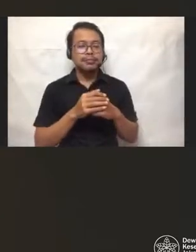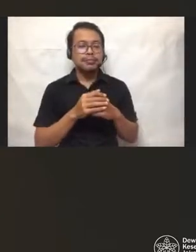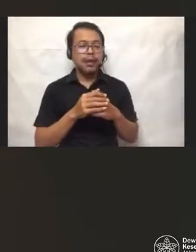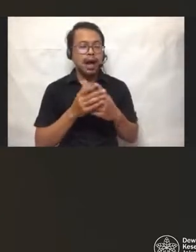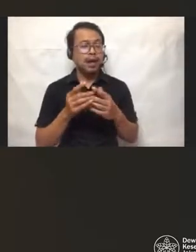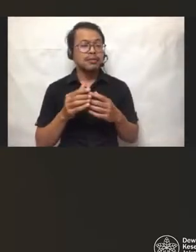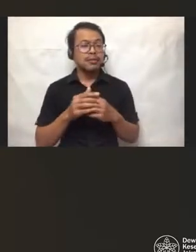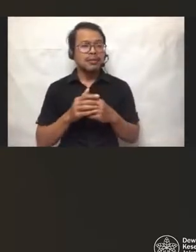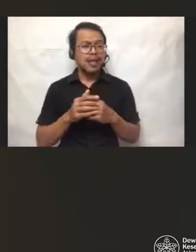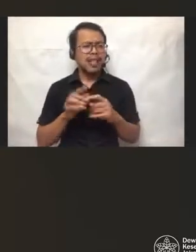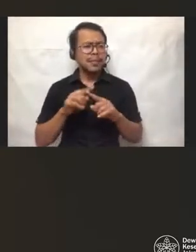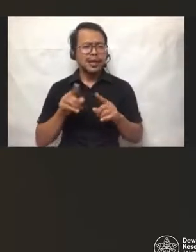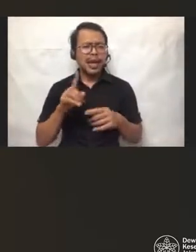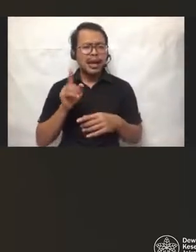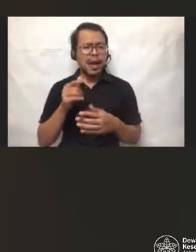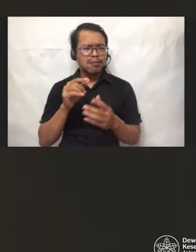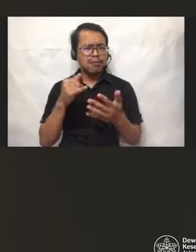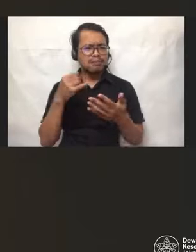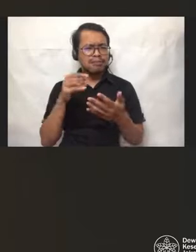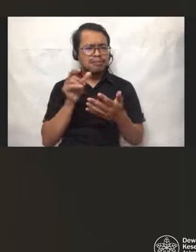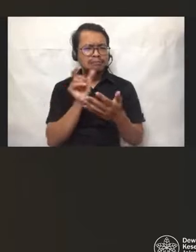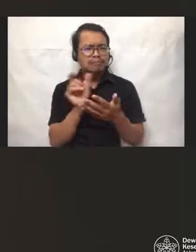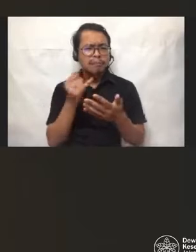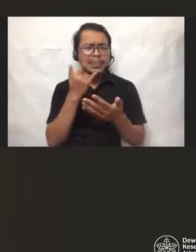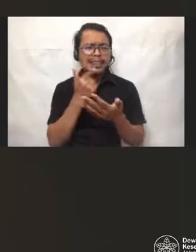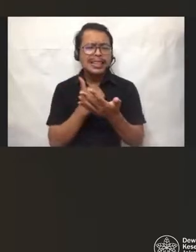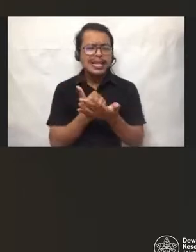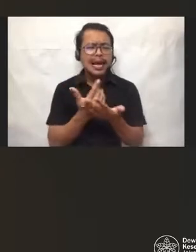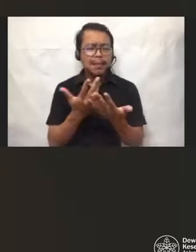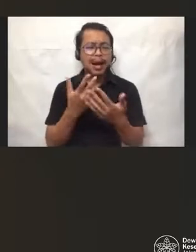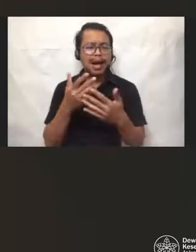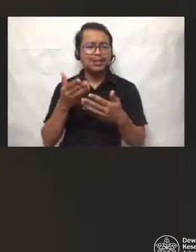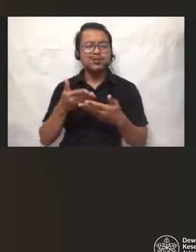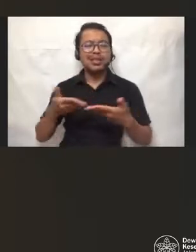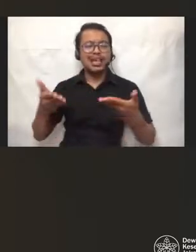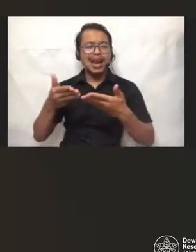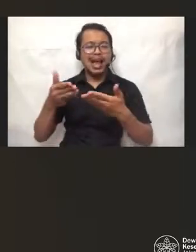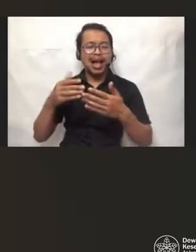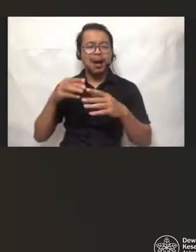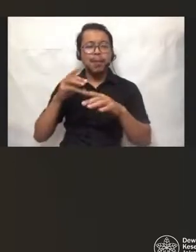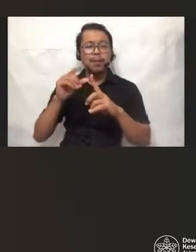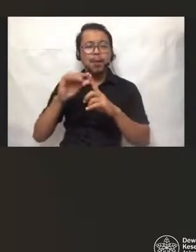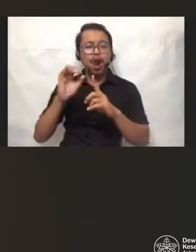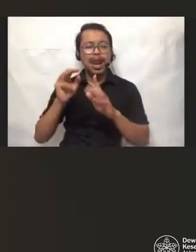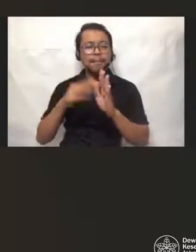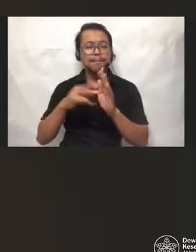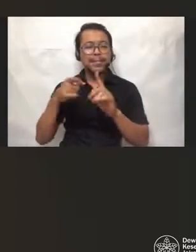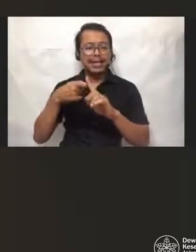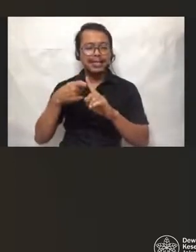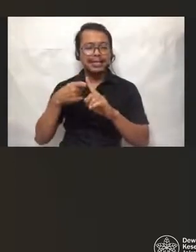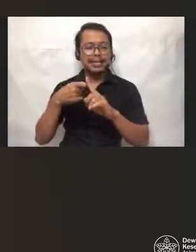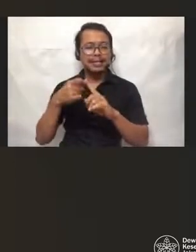perlu dikutip di sini justru suasana polemik tersebut, seperti dicatat oleh Cindar Bumi.